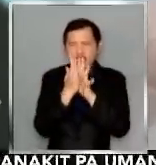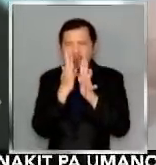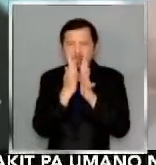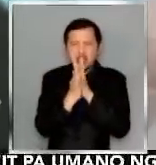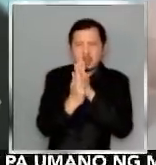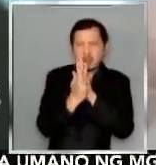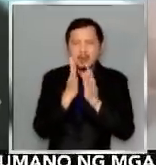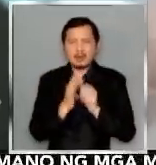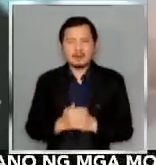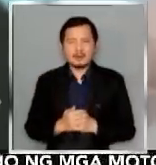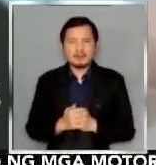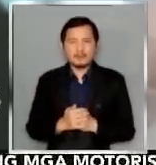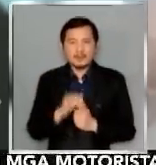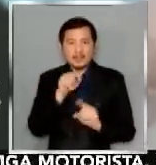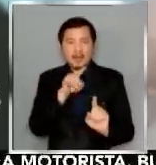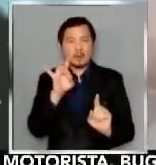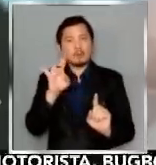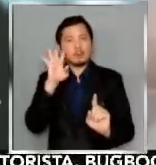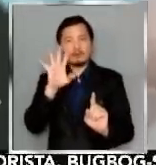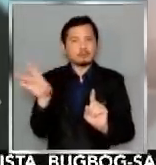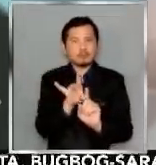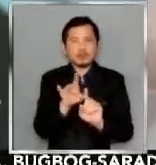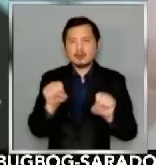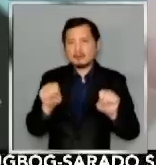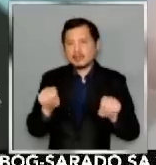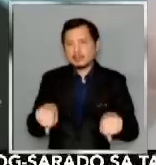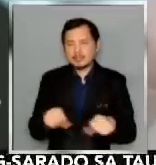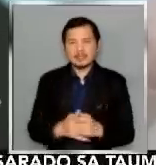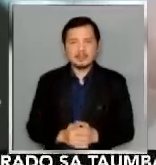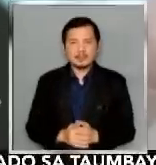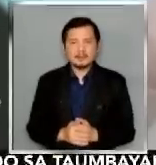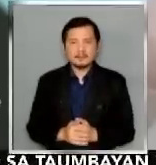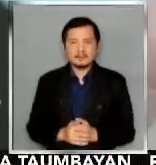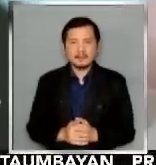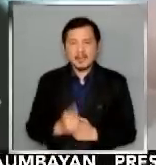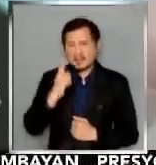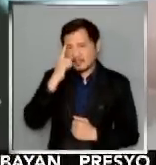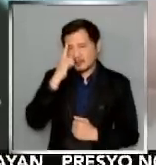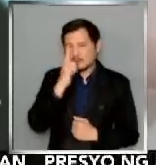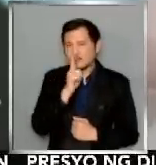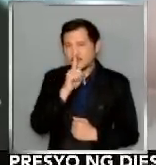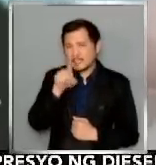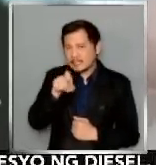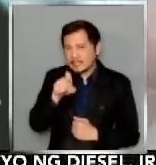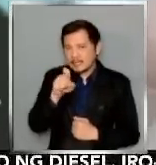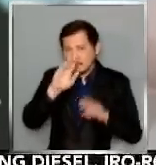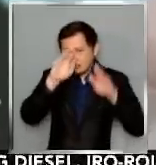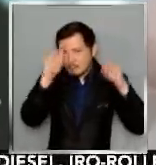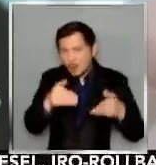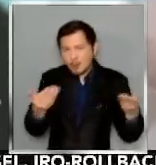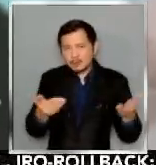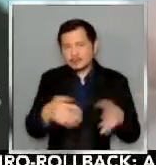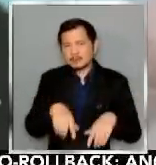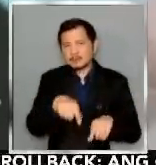that's where the risk is, no? And I think we really have to invest on that, no? And